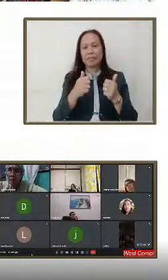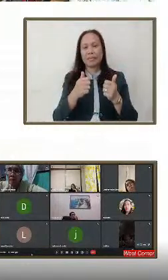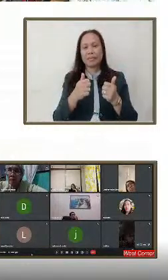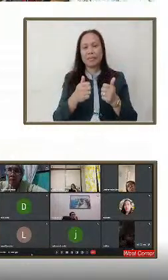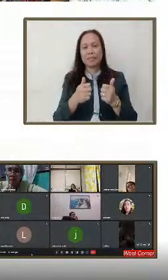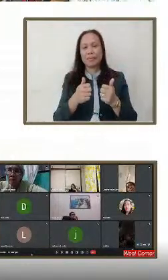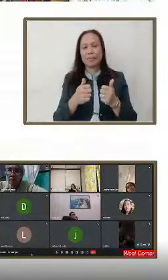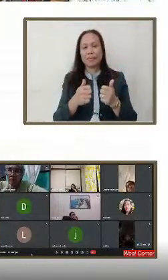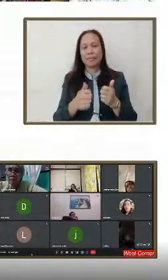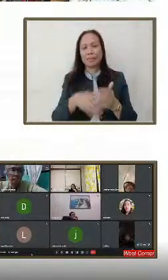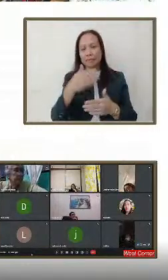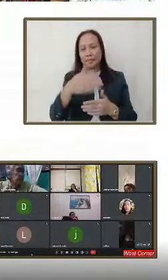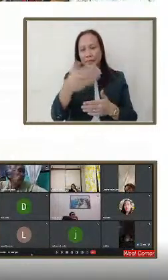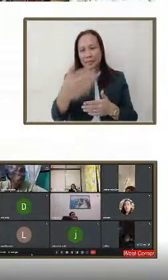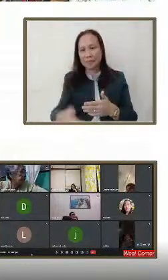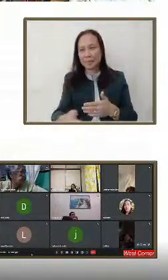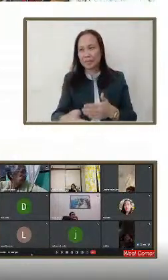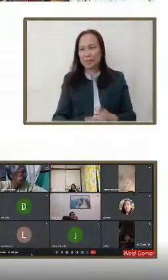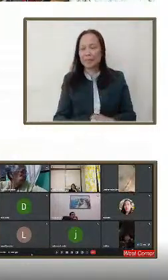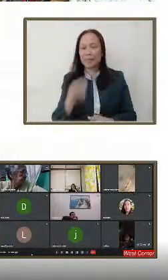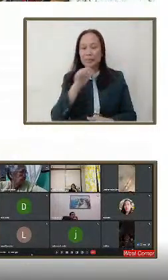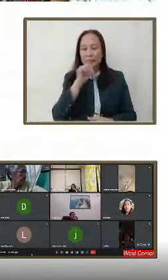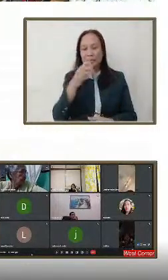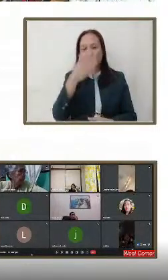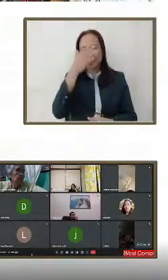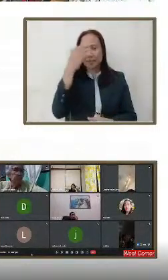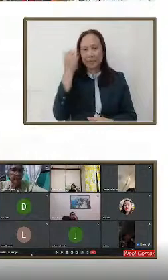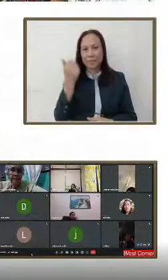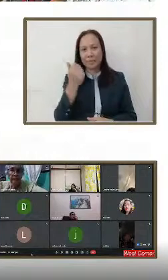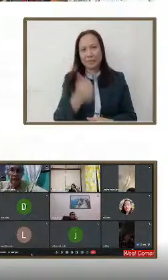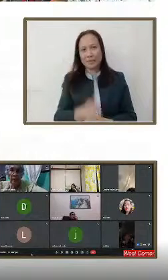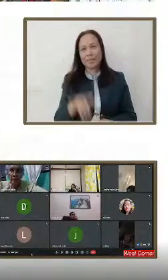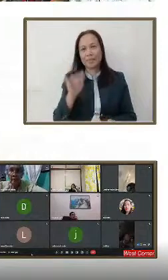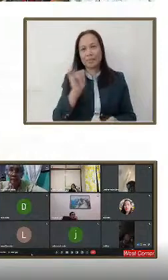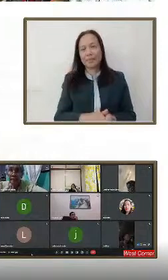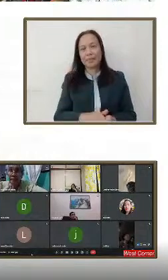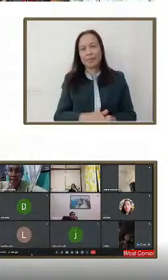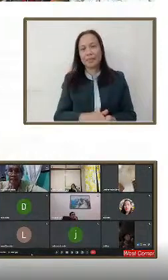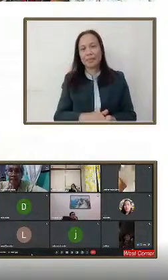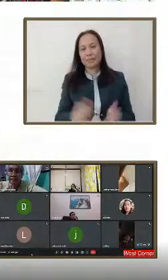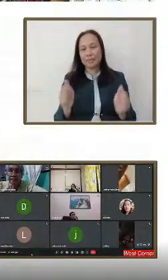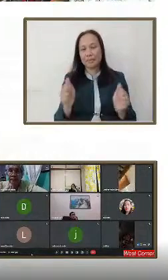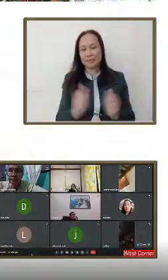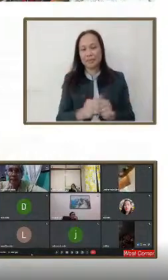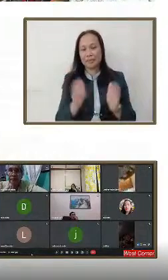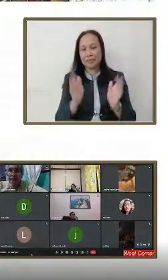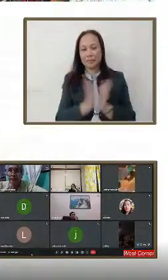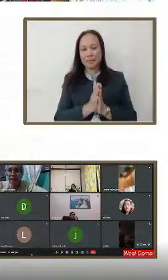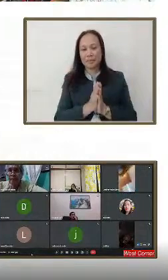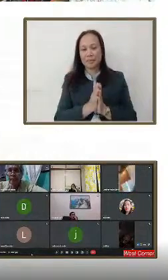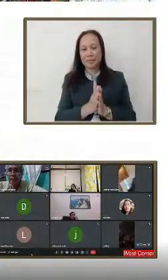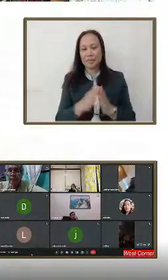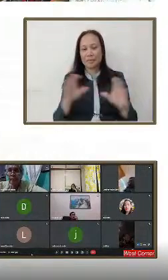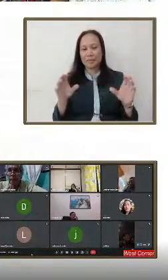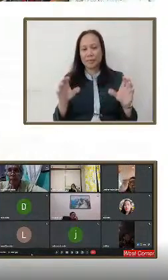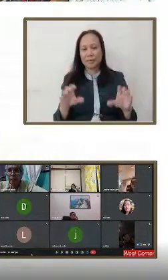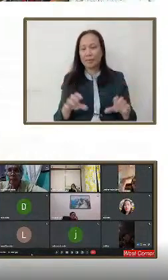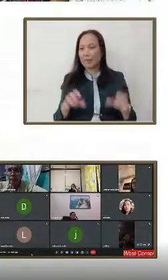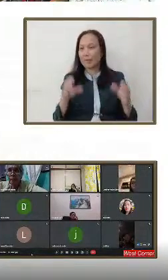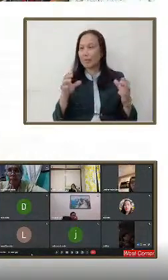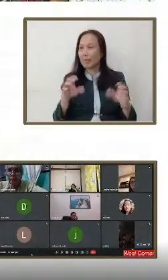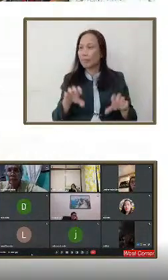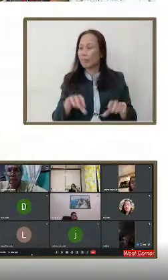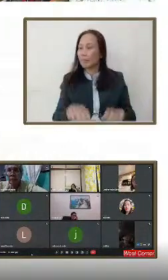eh. And wag natin kakalimutan na isama rin sa panalangin yung conference na gagawin din po doon